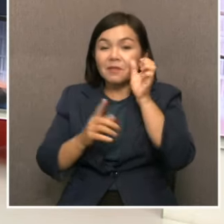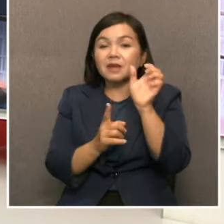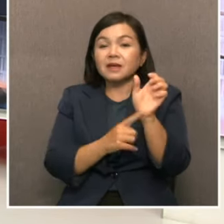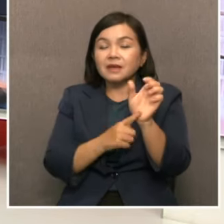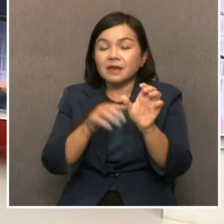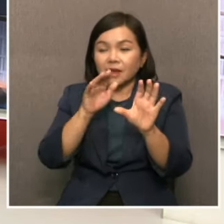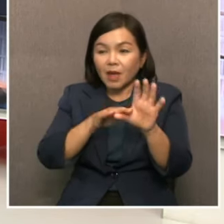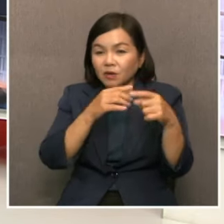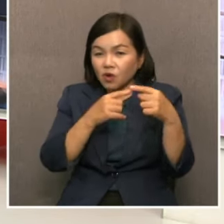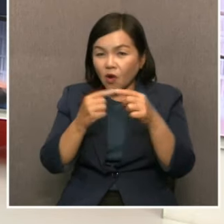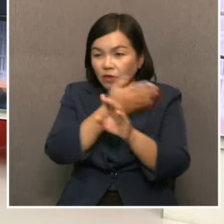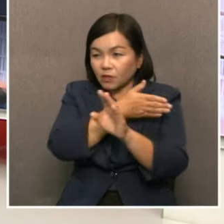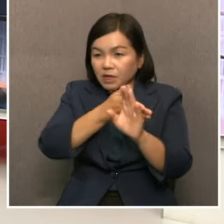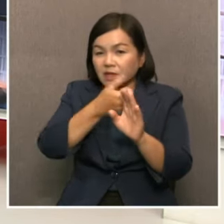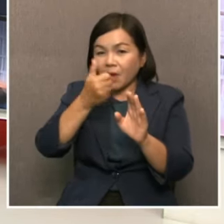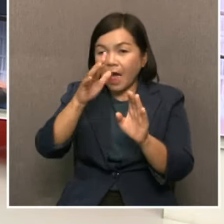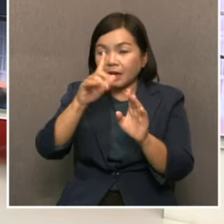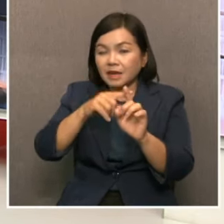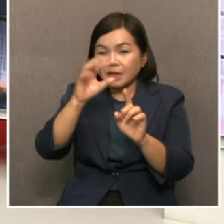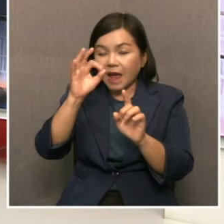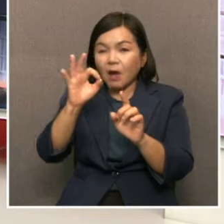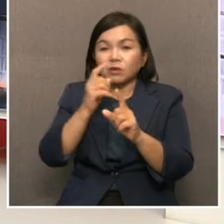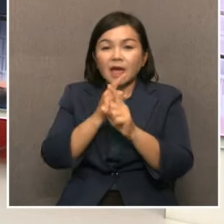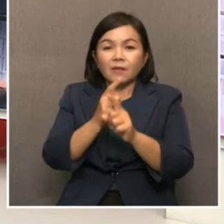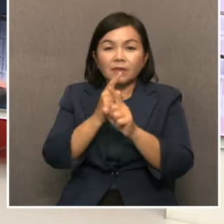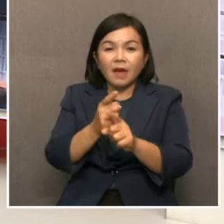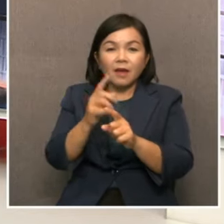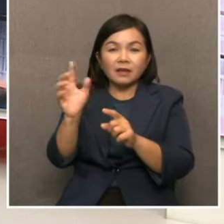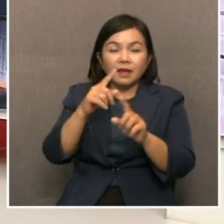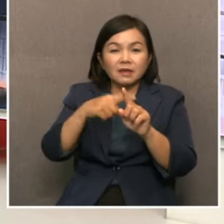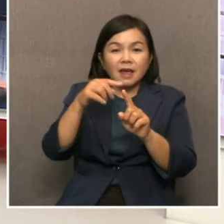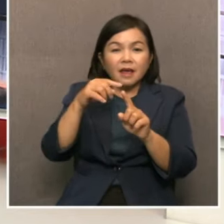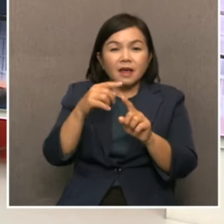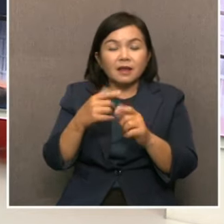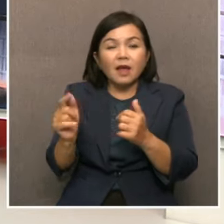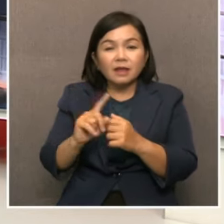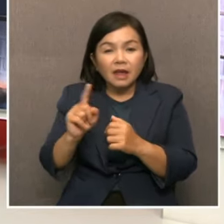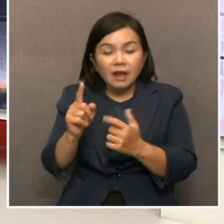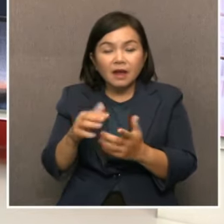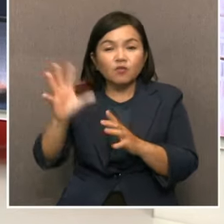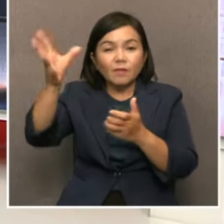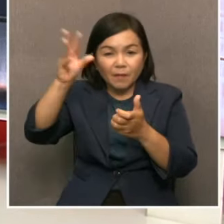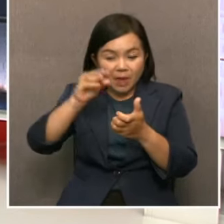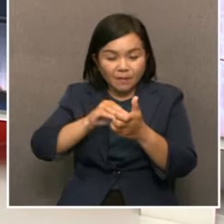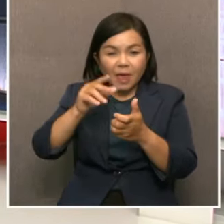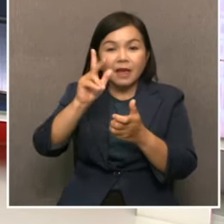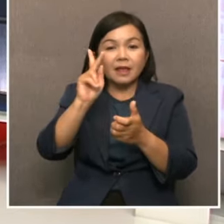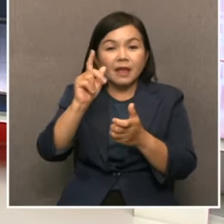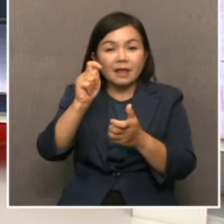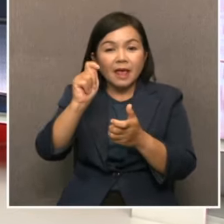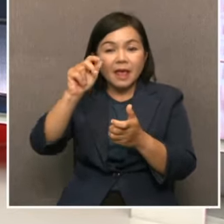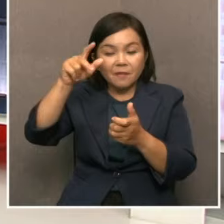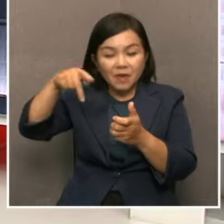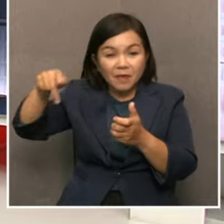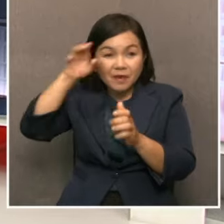นถึง15กันยายนค่ะผ่านทางแอปพลิเคชันเท่านั้นนะคะแอปพลิเคชันทางรัฐค่ะดาวน์โหลดมานี่คือสัญลักษณ์ของแอปพลิ